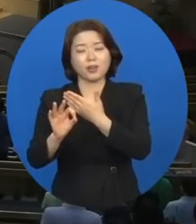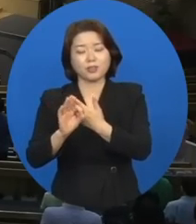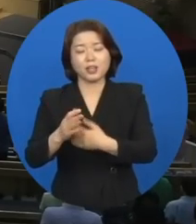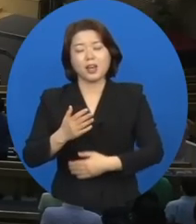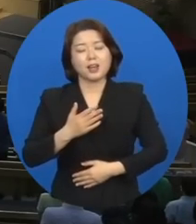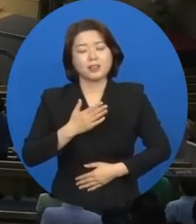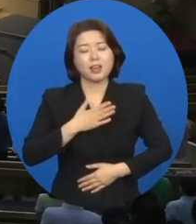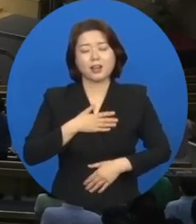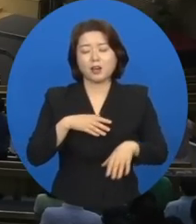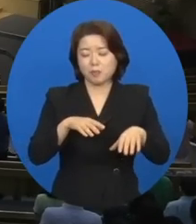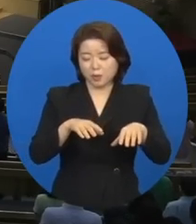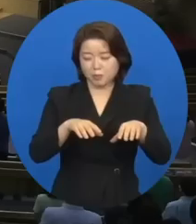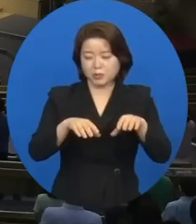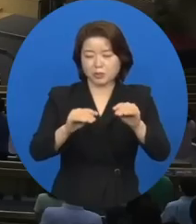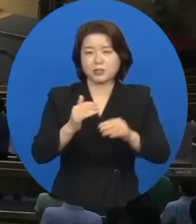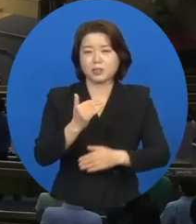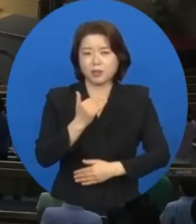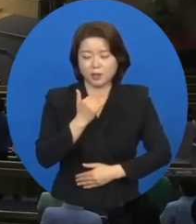아니면 내가